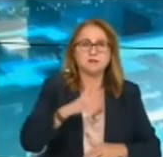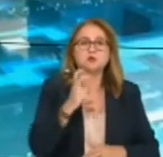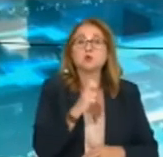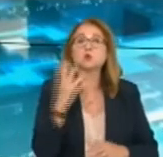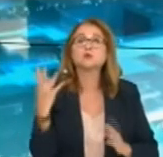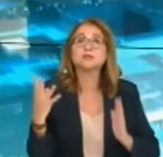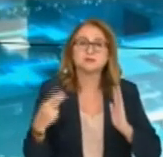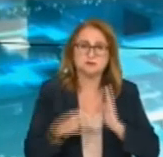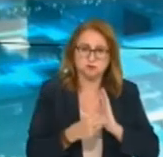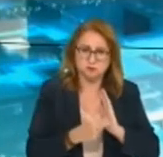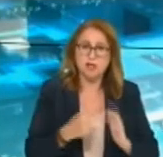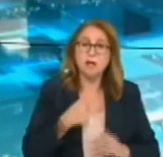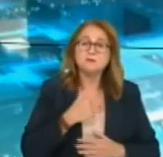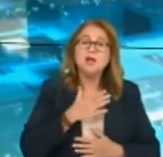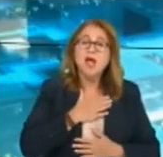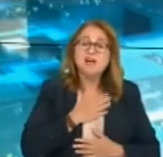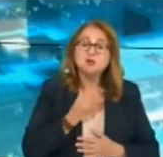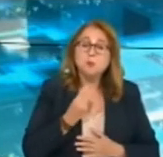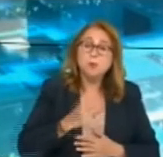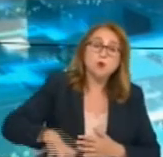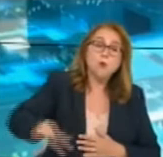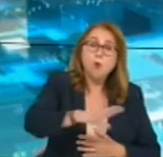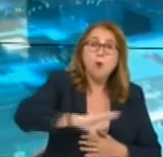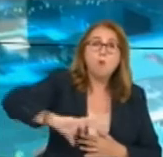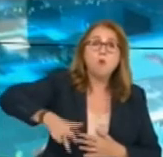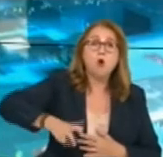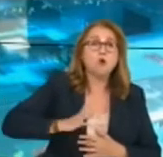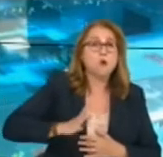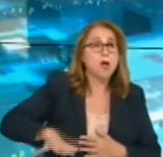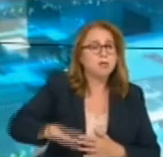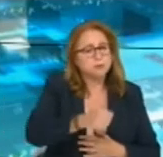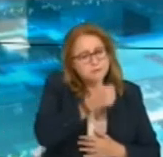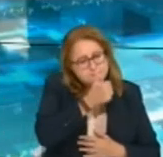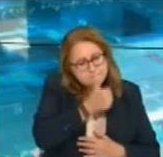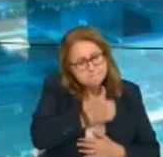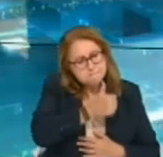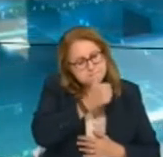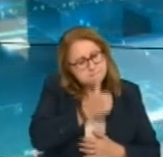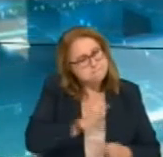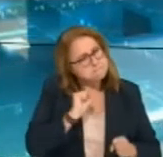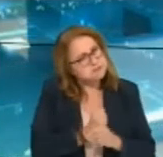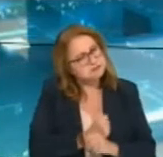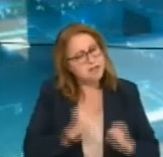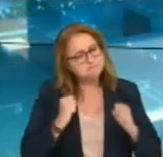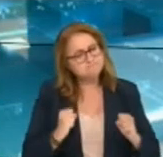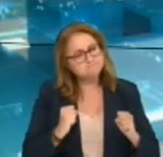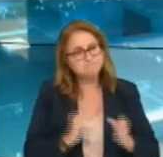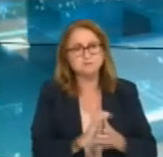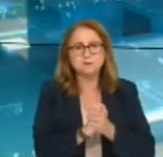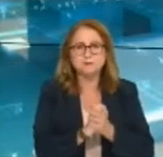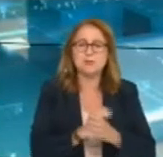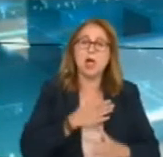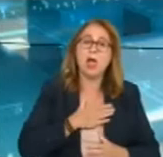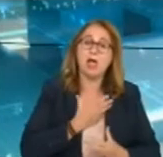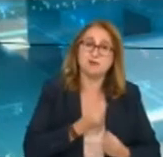ευχαριστούμε ιδιαίτερα τους κατοίκους του πόρου για τη συνεργασία τους, για την υπομονή, αλλά και την επιμονή τους. Αν συνεχίσουμε να είμαστε το ίδιο